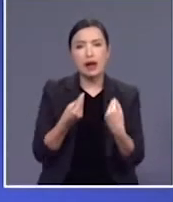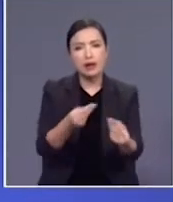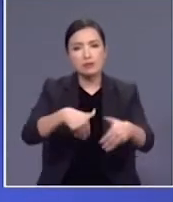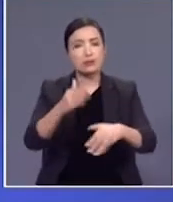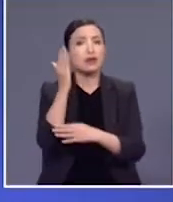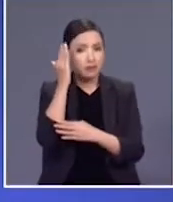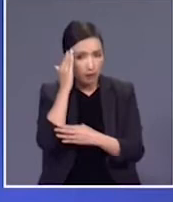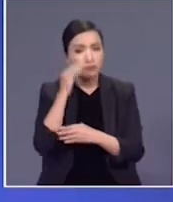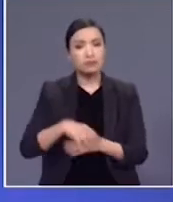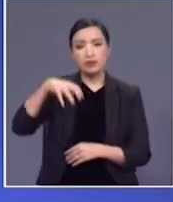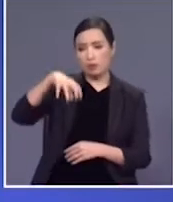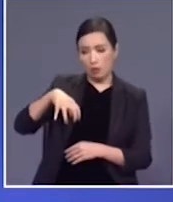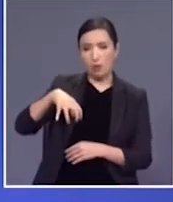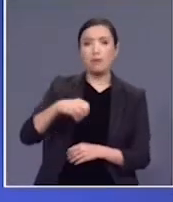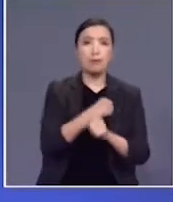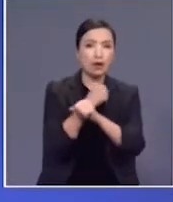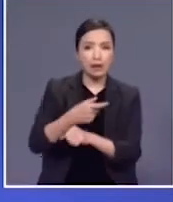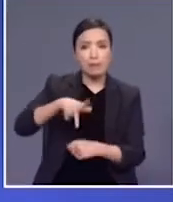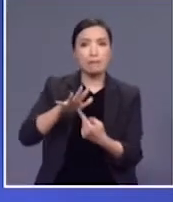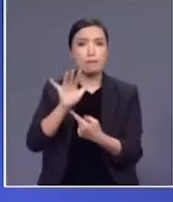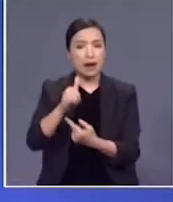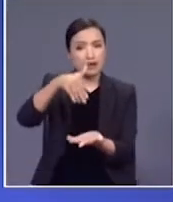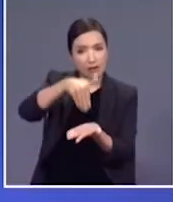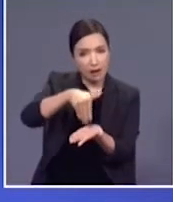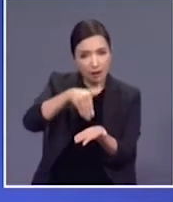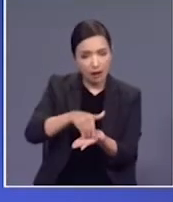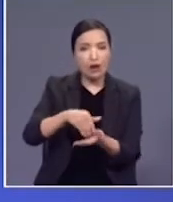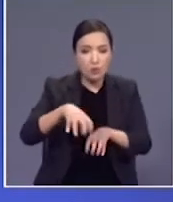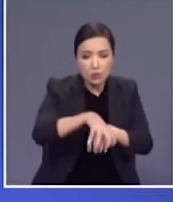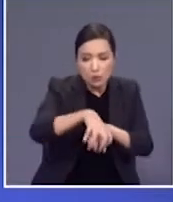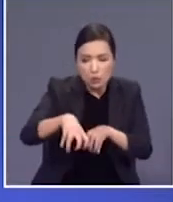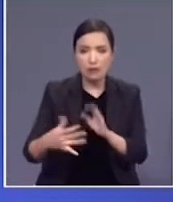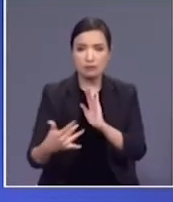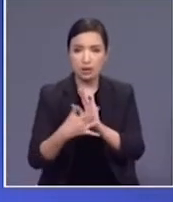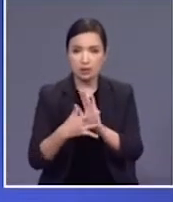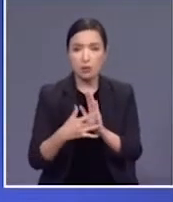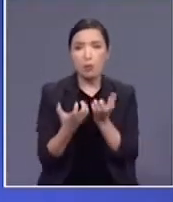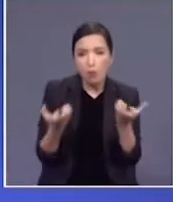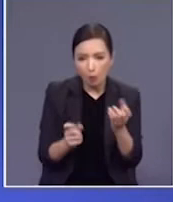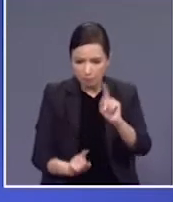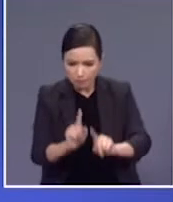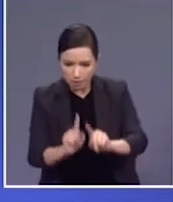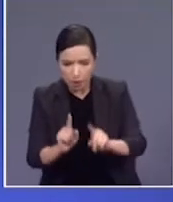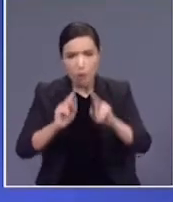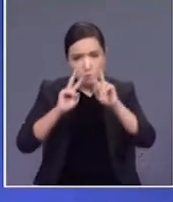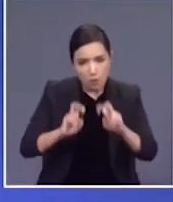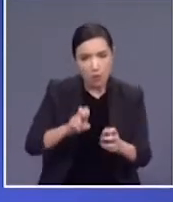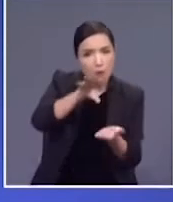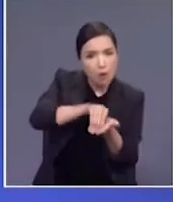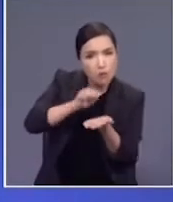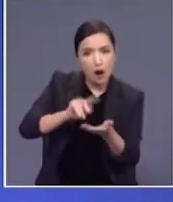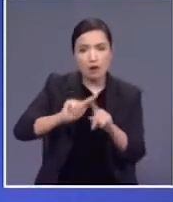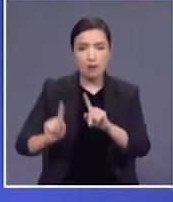การป้องกันและบรรเทาสาธารณภัยกลางร่วมกับหน่วยงานต่างๆที่มีเทคโนโลยีและเครื่องมือมาตรวัดสำหรับการวิเคราะห์ข้อมูล